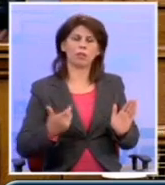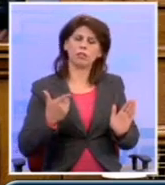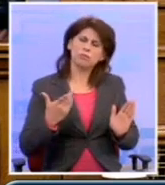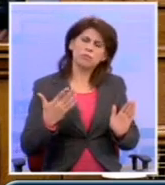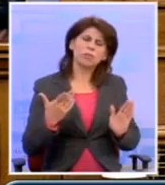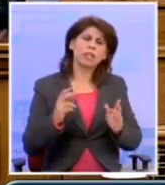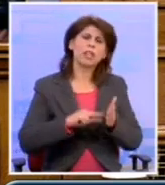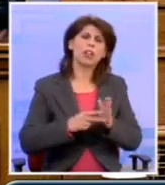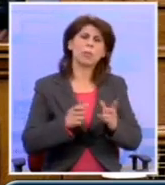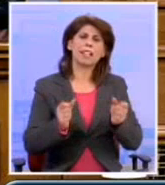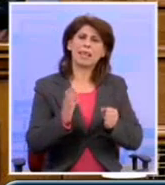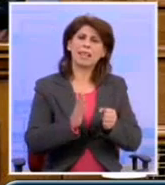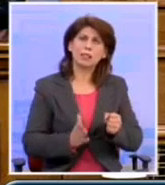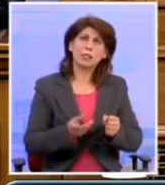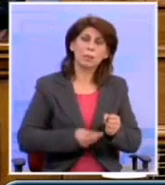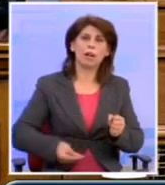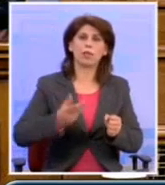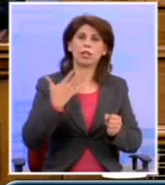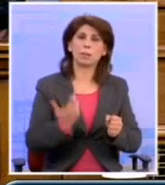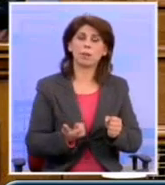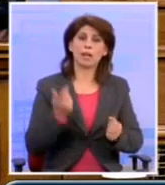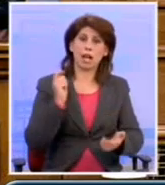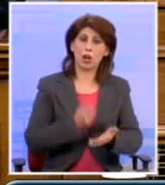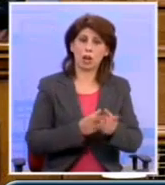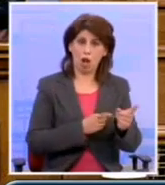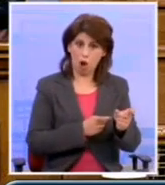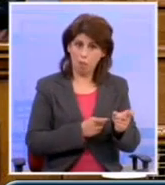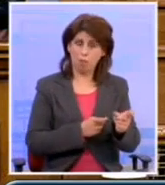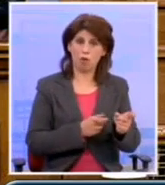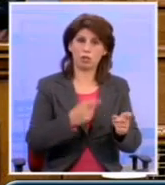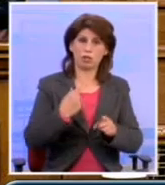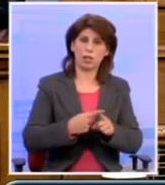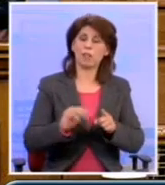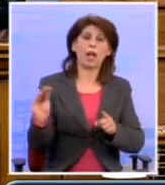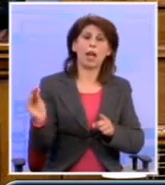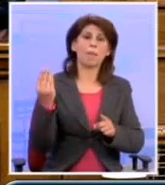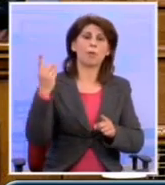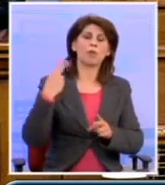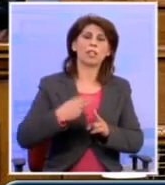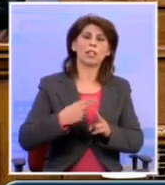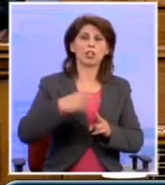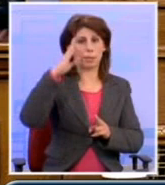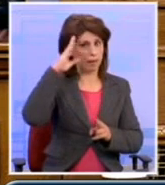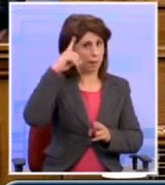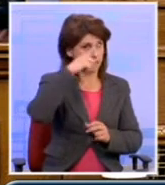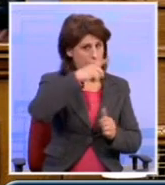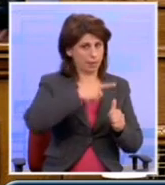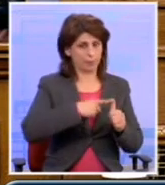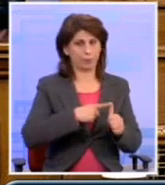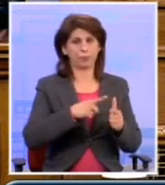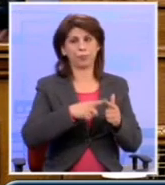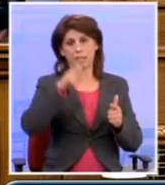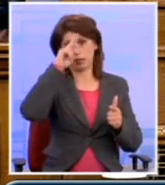οικονομική κρίση, υπήρξαν εισαγωγές όπλων στην Ελλάδα προερχόμενων κυρίως από τις Ηνωμένες Πολιτείες,